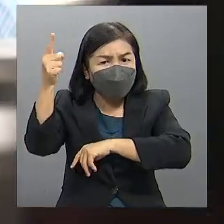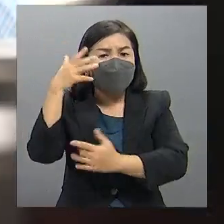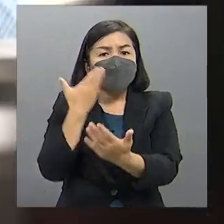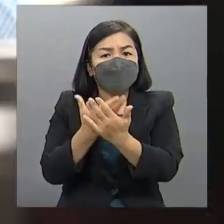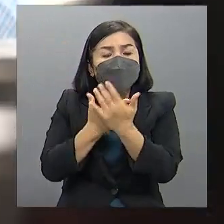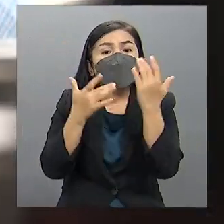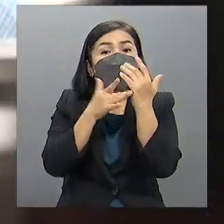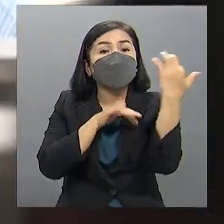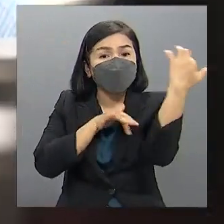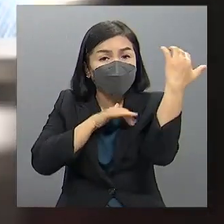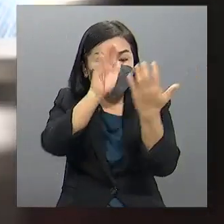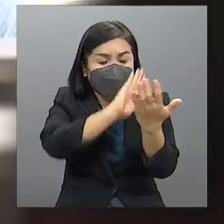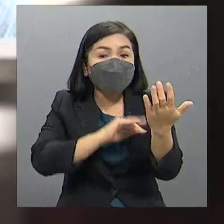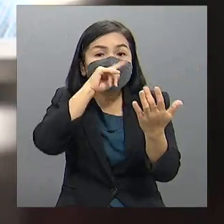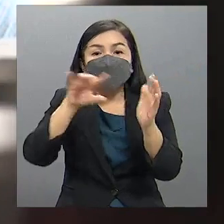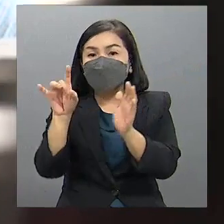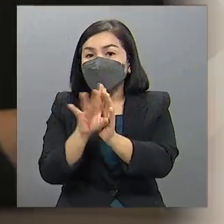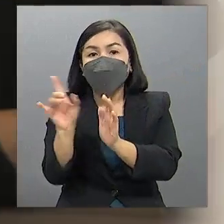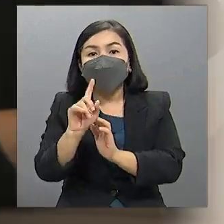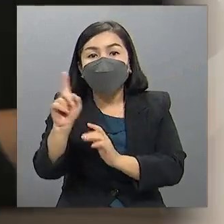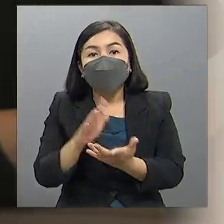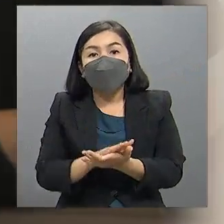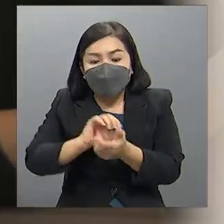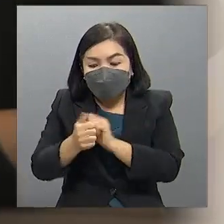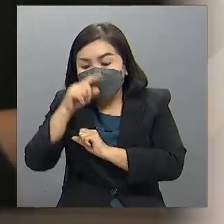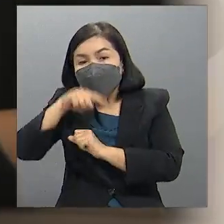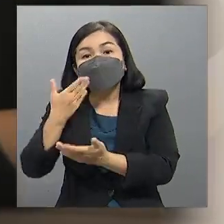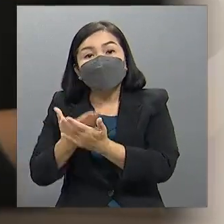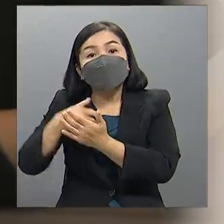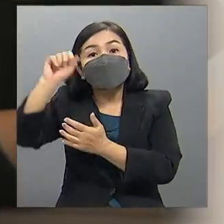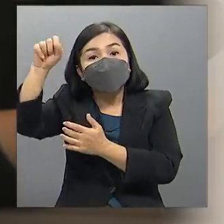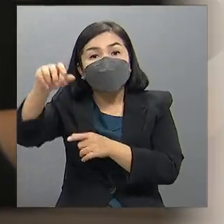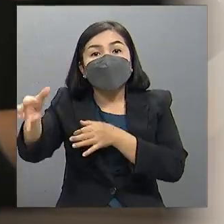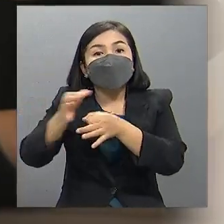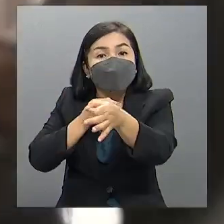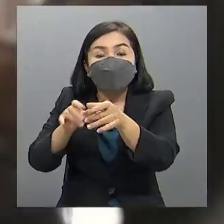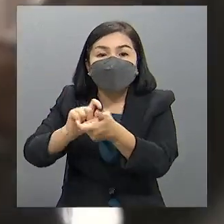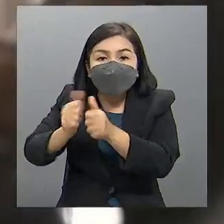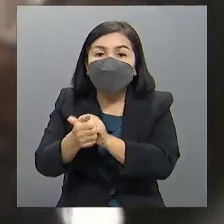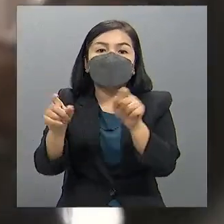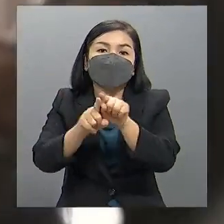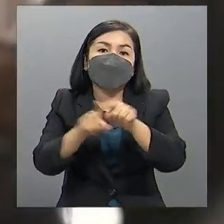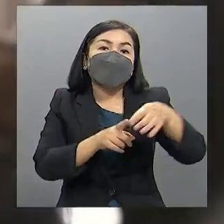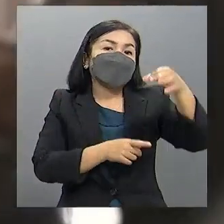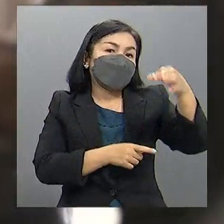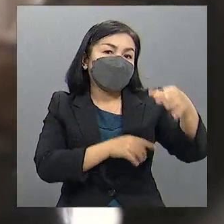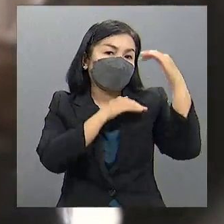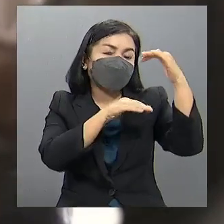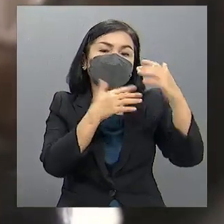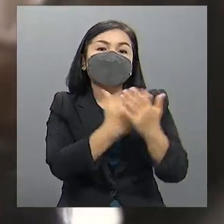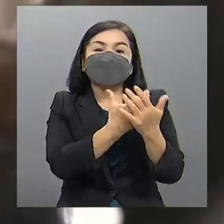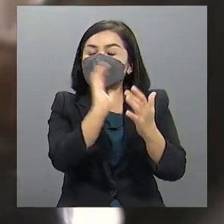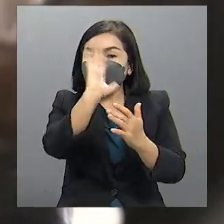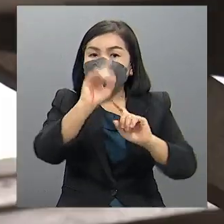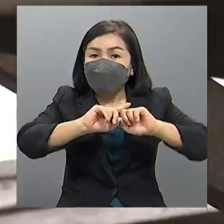ไทยสุดท้ายแร่กลับมาเป็นเงินบาทอยู่ดีก็ตีมูลค่าตามเงินบาทไม่ได้ฉายเหรียญกำหนดมูลค่าเพราะว่าสกุลเงินดิจิตอล